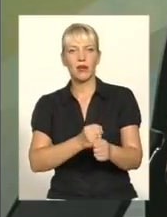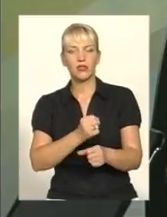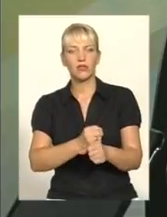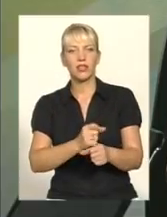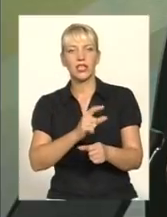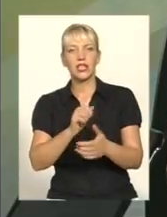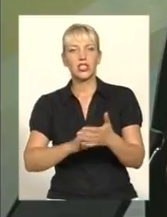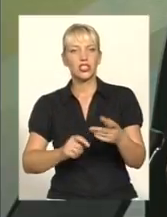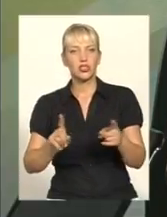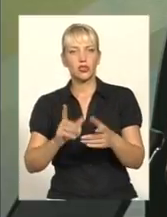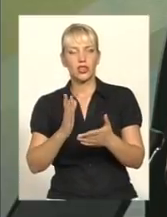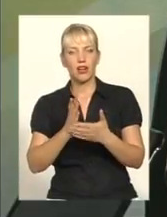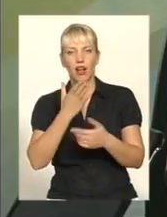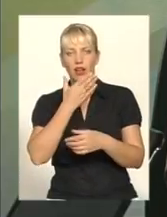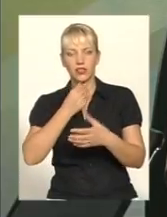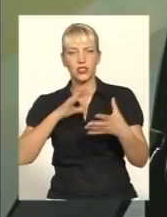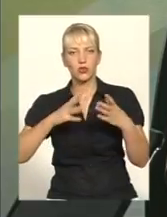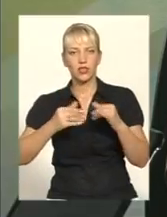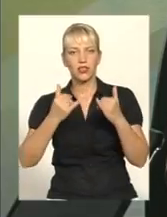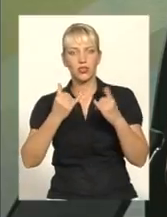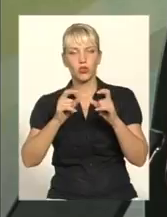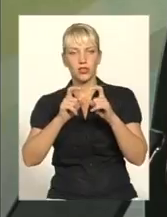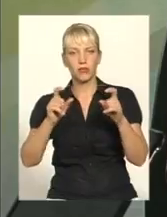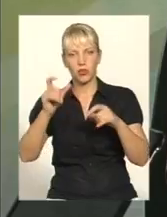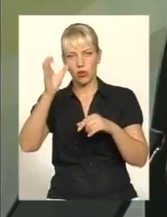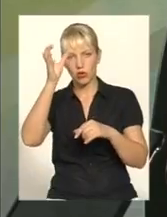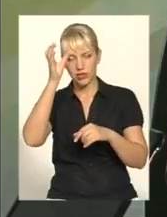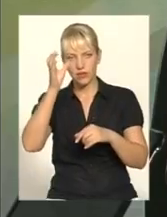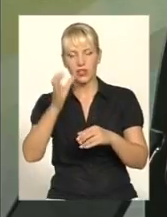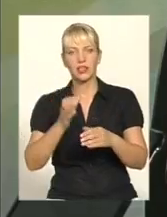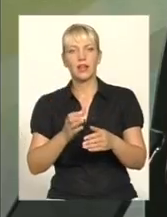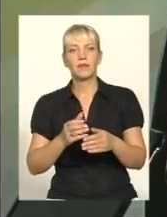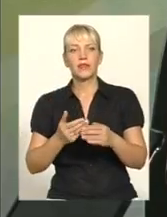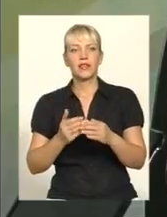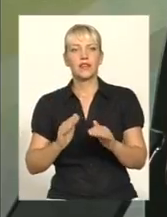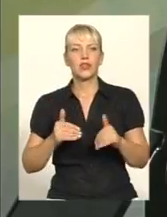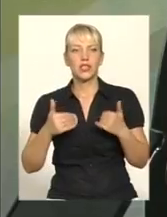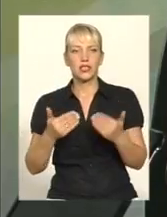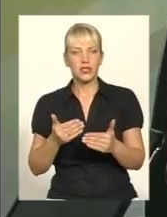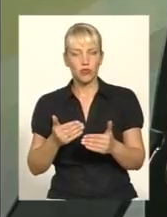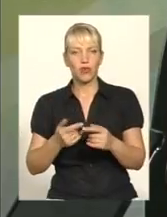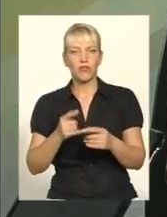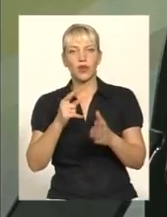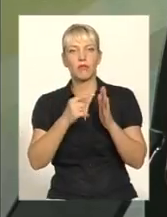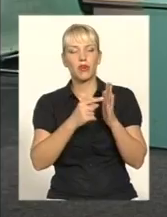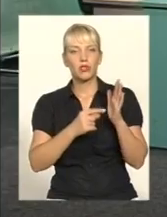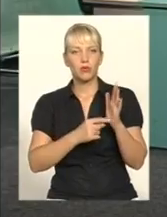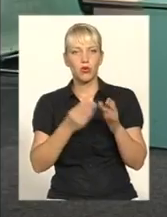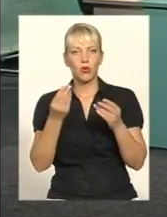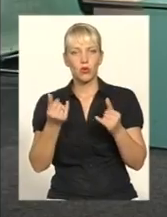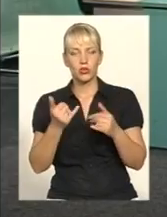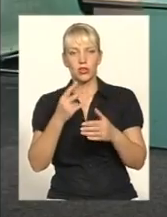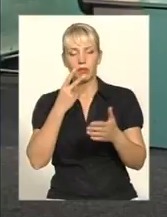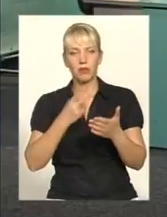через що ми маємо гарний результат. На сьогодні Департамент освіти виступив з ініціативою перерозподілу певних коштів і передбачили